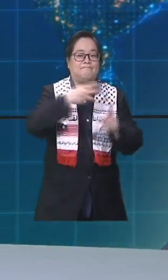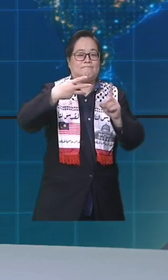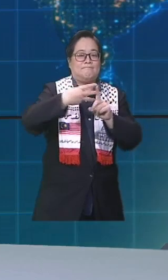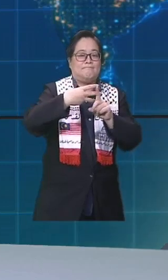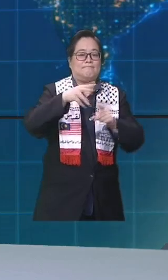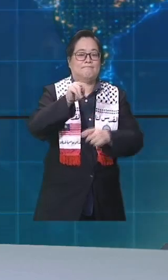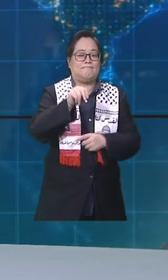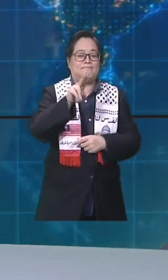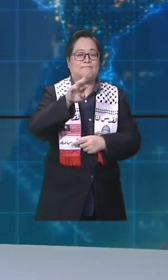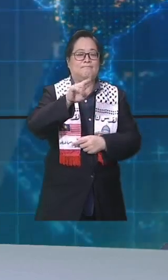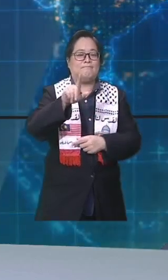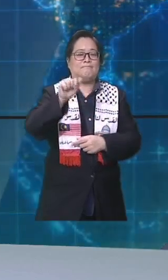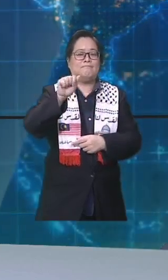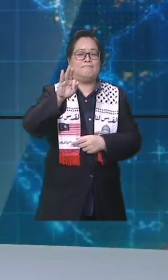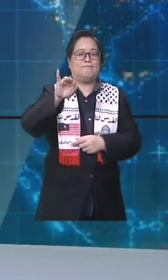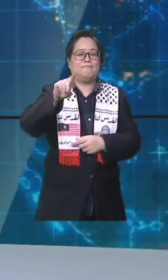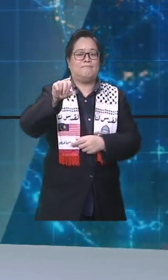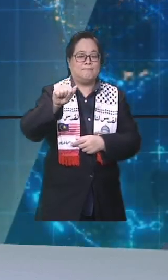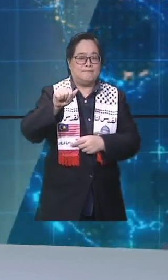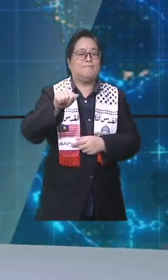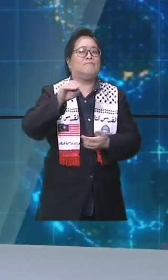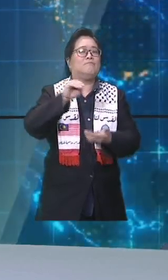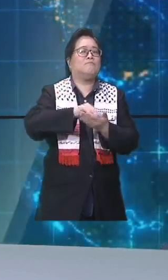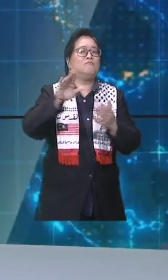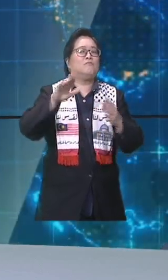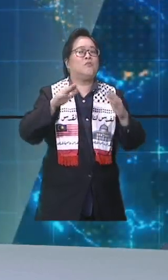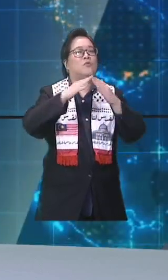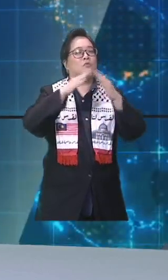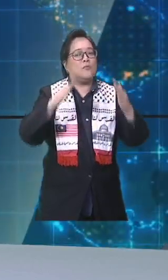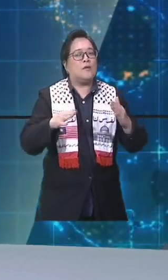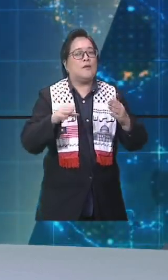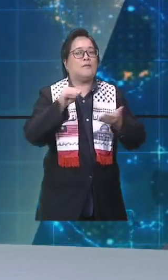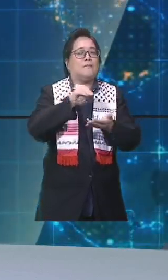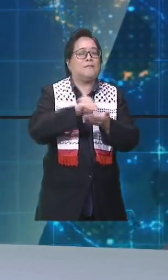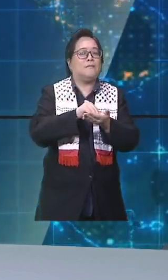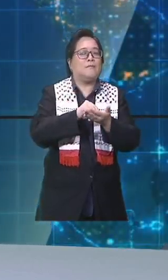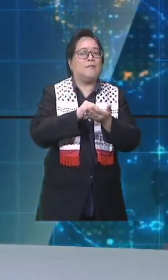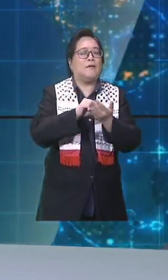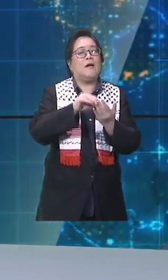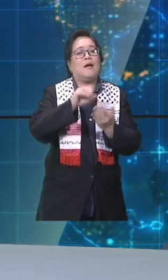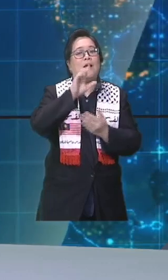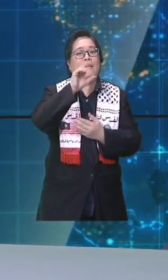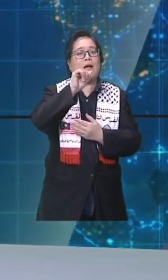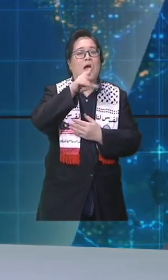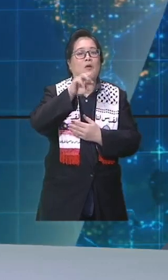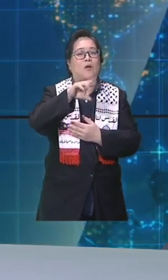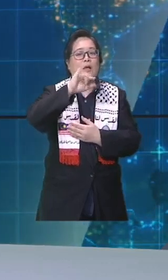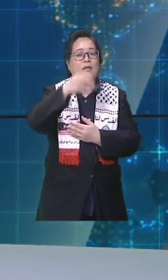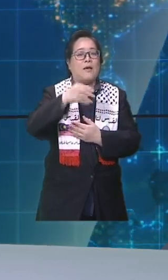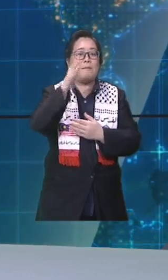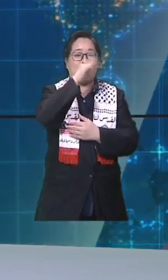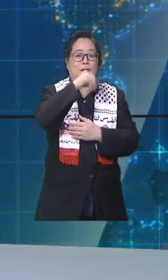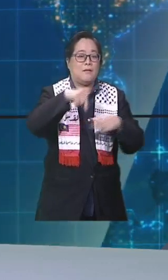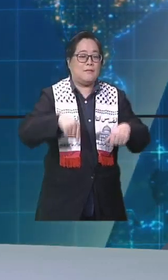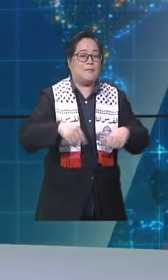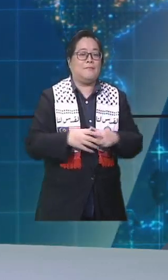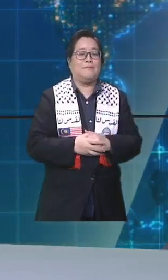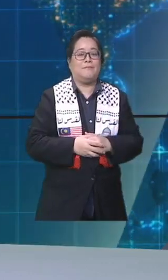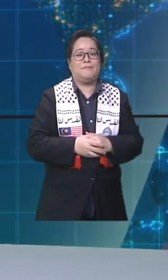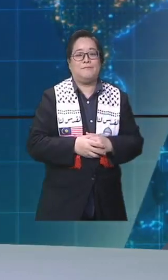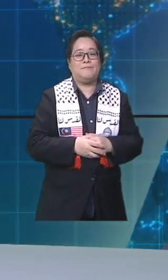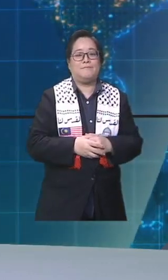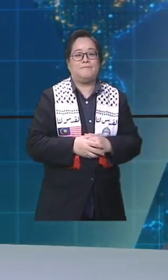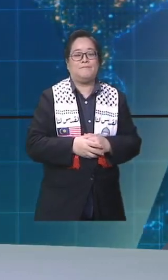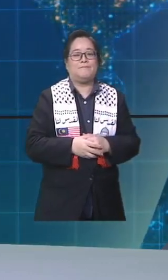ketua pegawai eksekutif bernama Nurul Afida Kamaluddin di kediaman aliraham di taman paya rumput perdana alur gajah Melaka